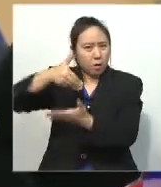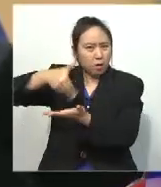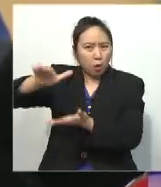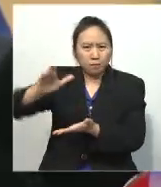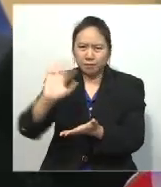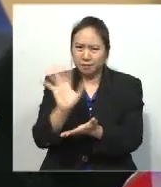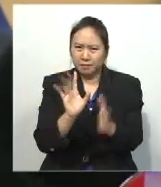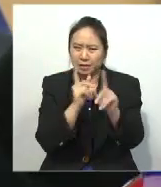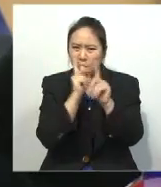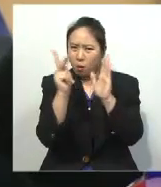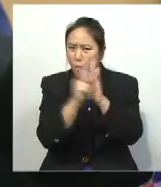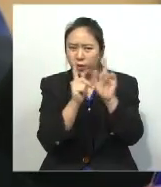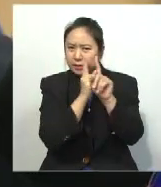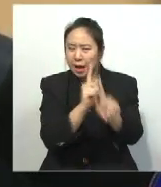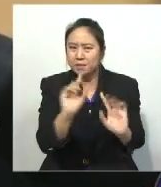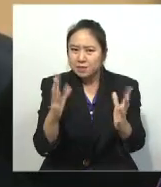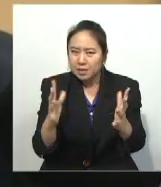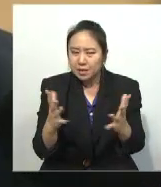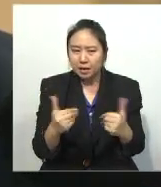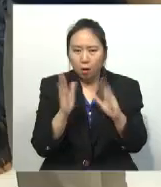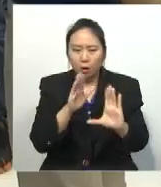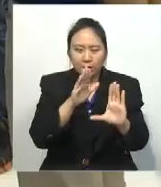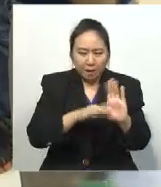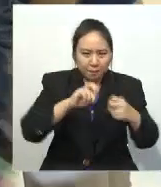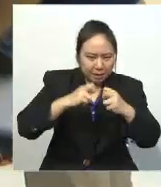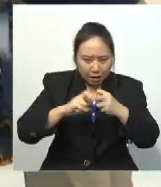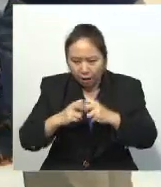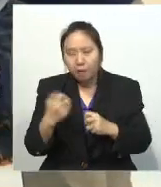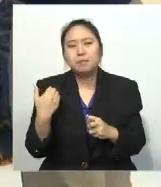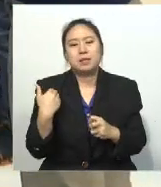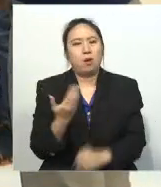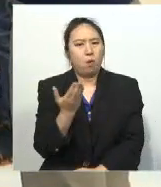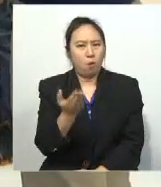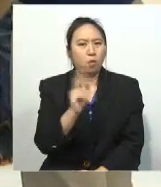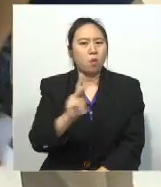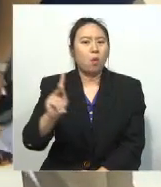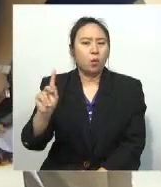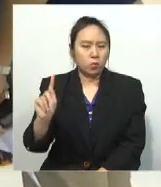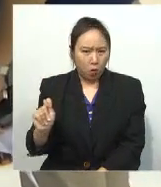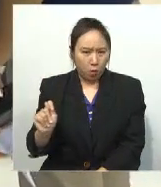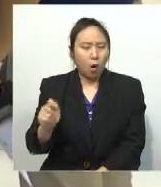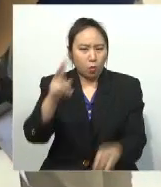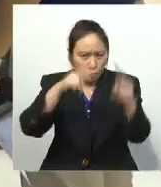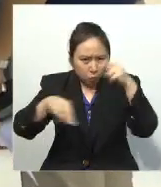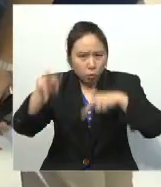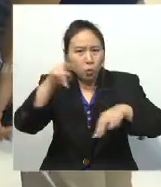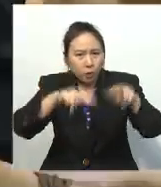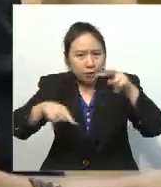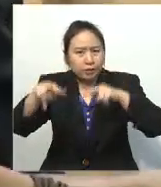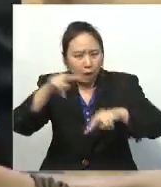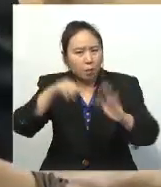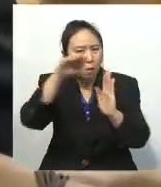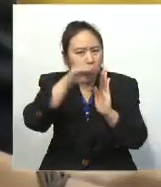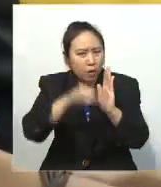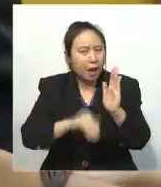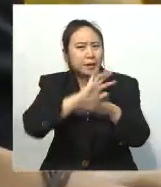คับจึงส่งผลให้ผู้สมัครให้เกิดปัญหาตามมาครับโดยขอให้กกต.ดำเนินการตรวจสอบถอดถอนกระบวน